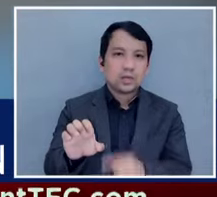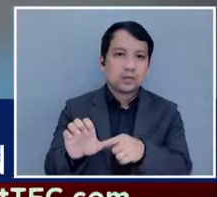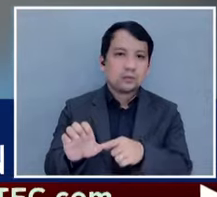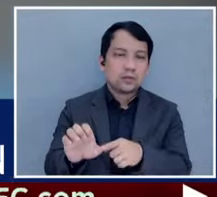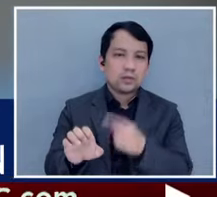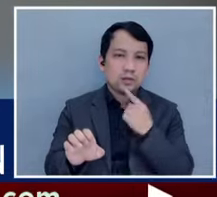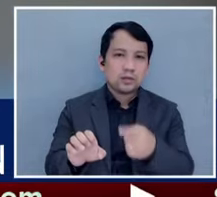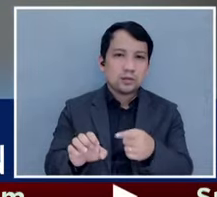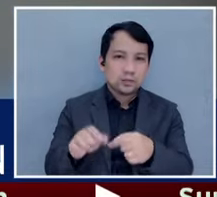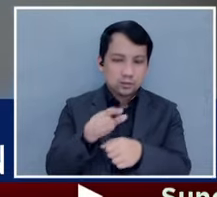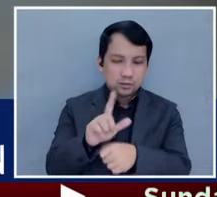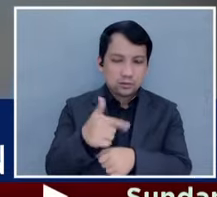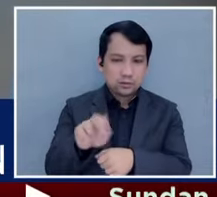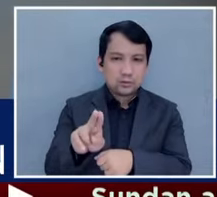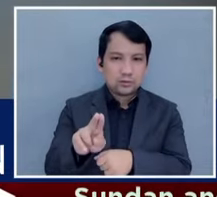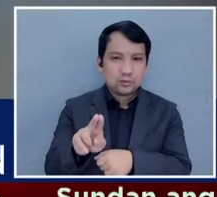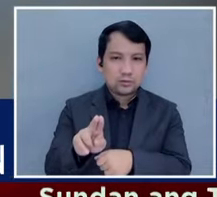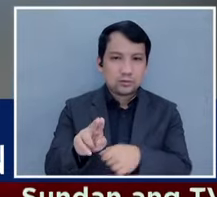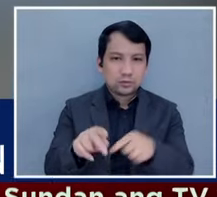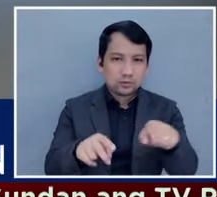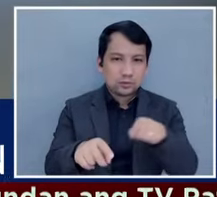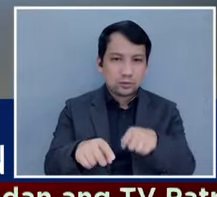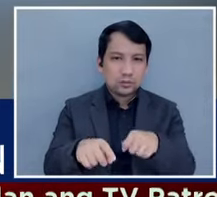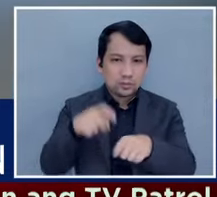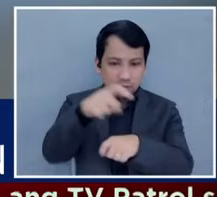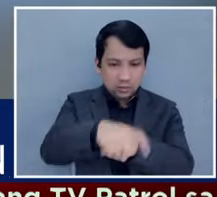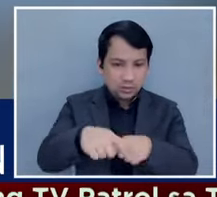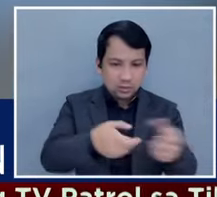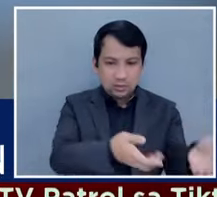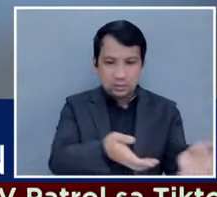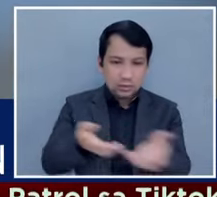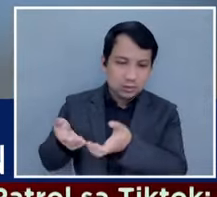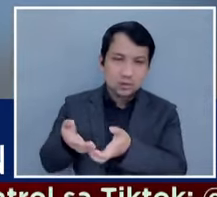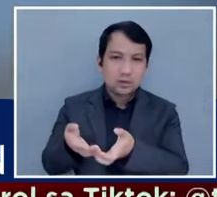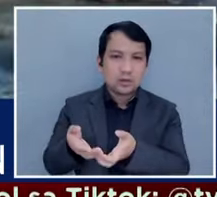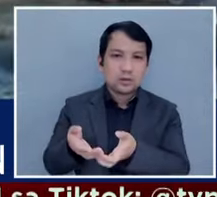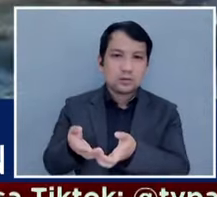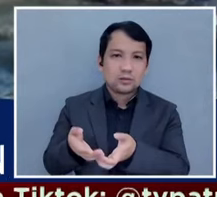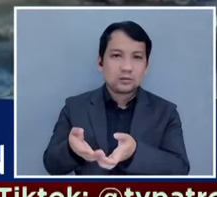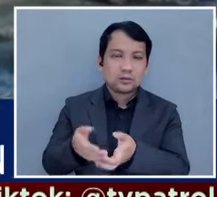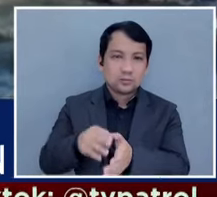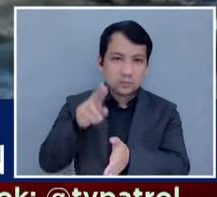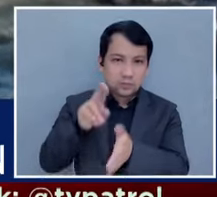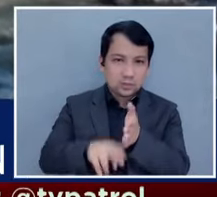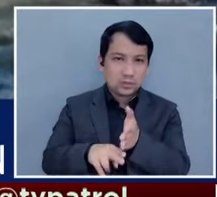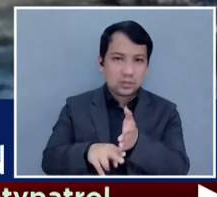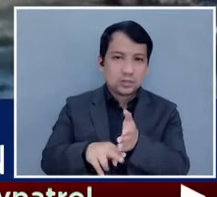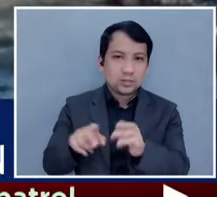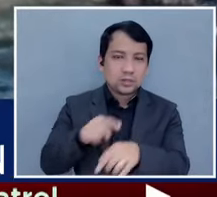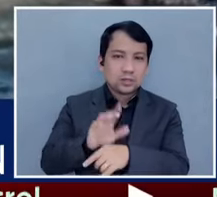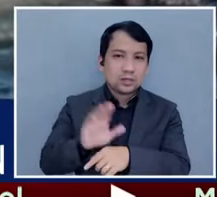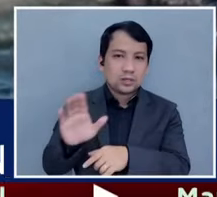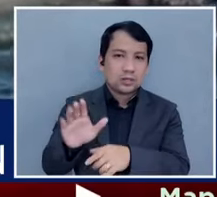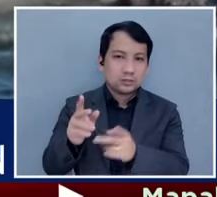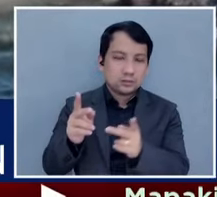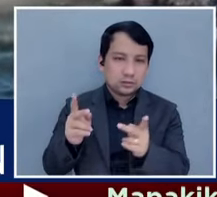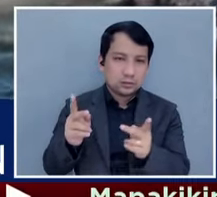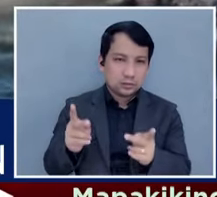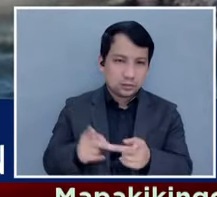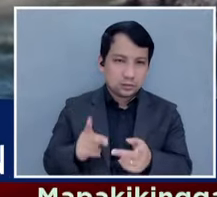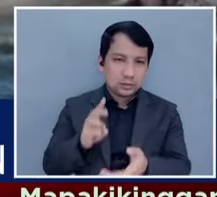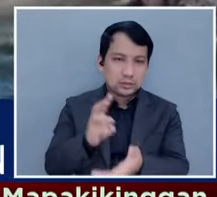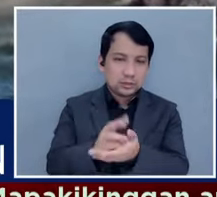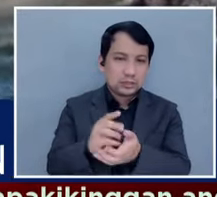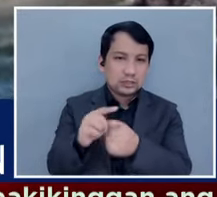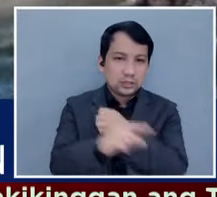lokal na pamahalaan ng backhoe at dump truck para makuha ang balyena at mailibing sa landfill area ng bayan.